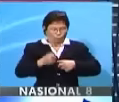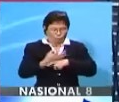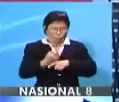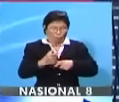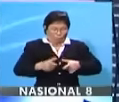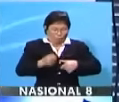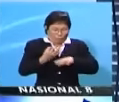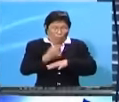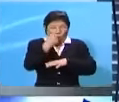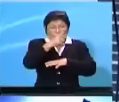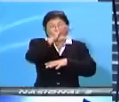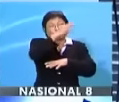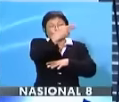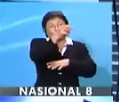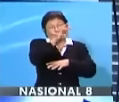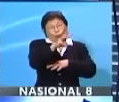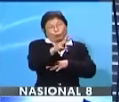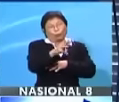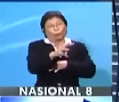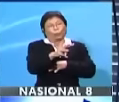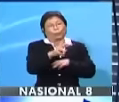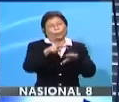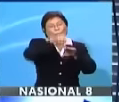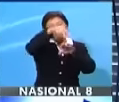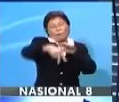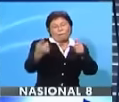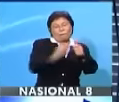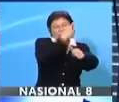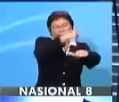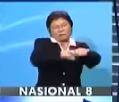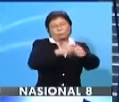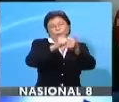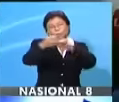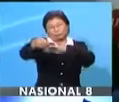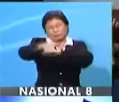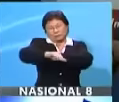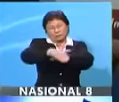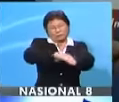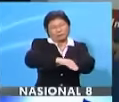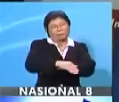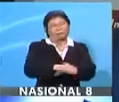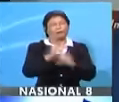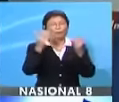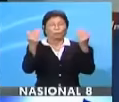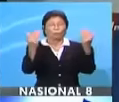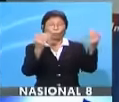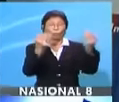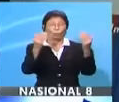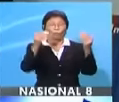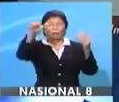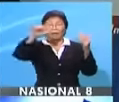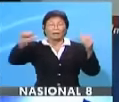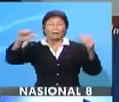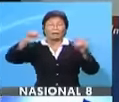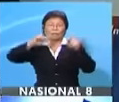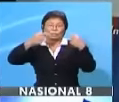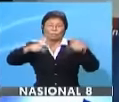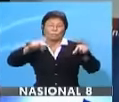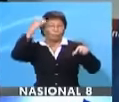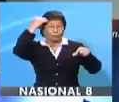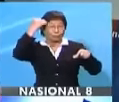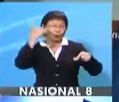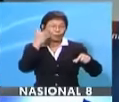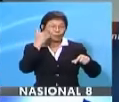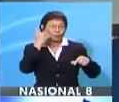satu kepuasan buat Chiu Yi Wei yang beraksi buat pertama kali di Sukan C. If compared to our Asian game, we did not really perform